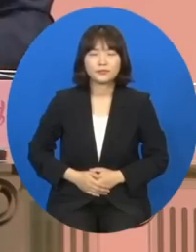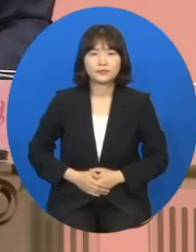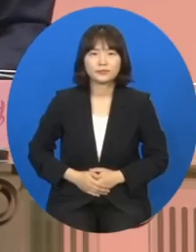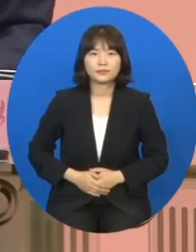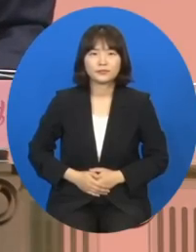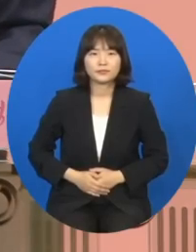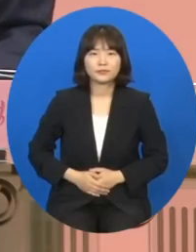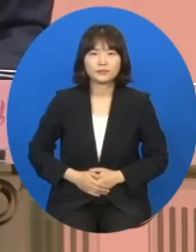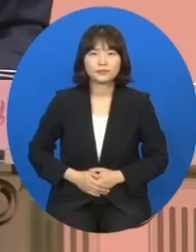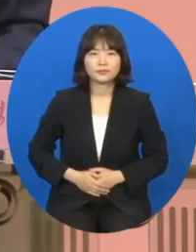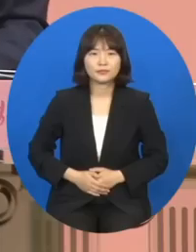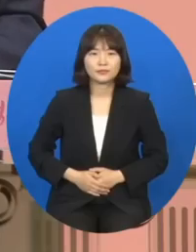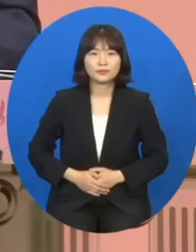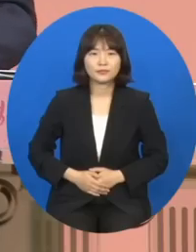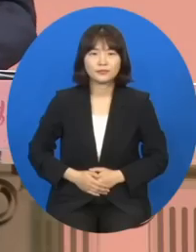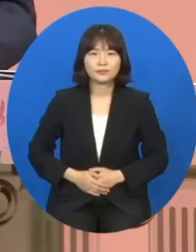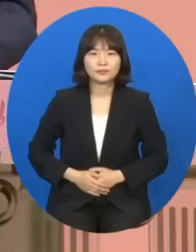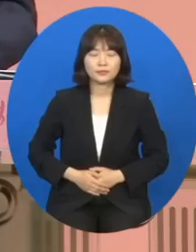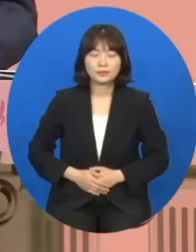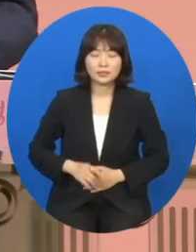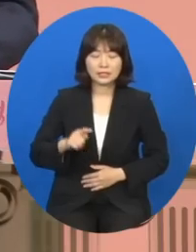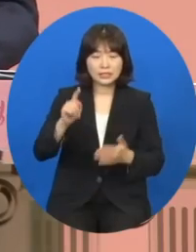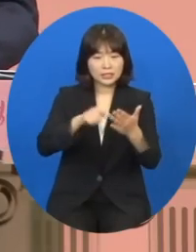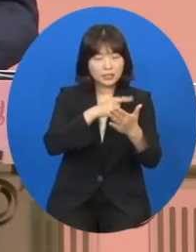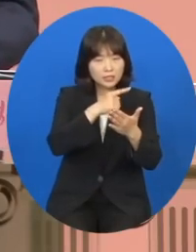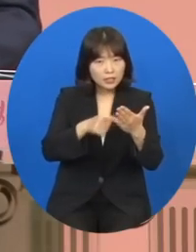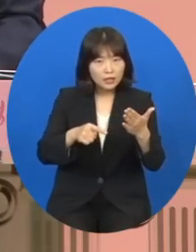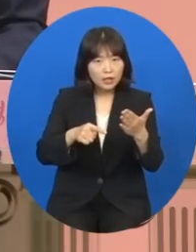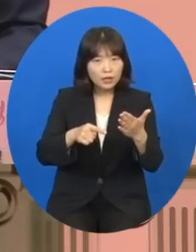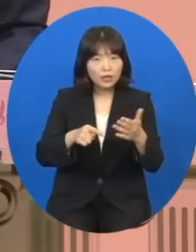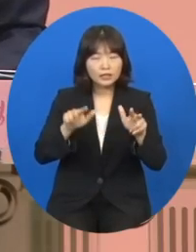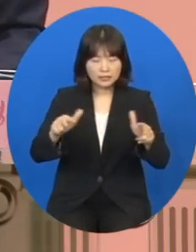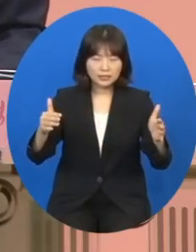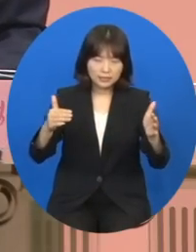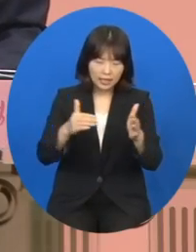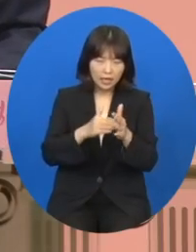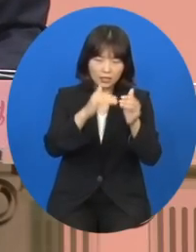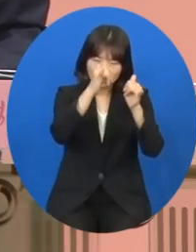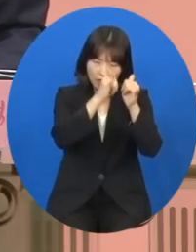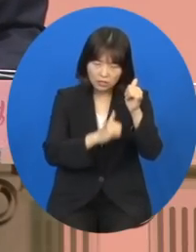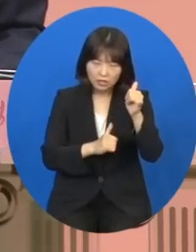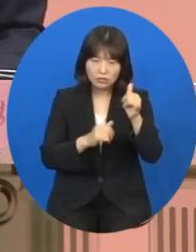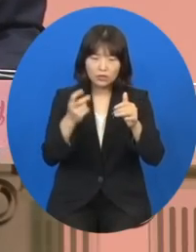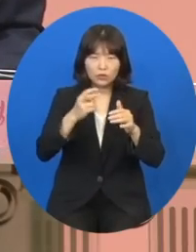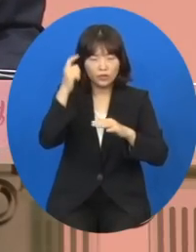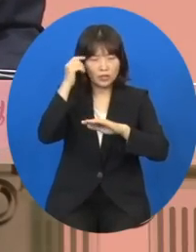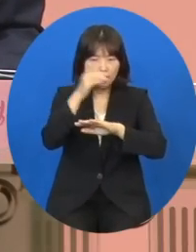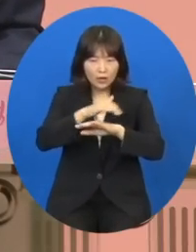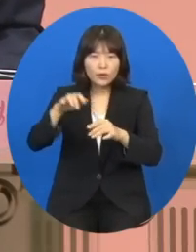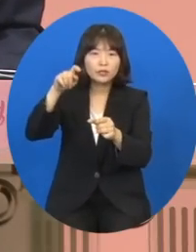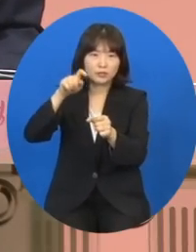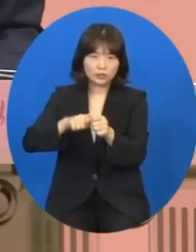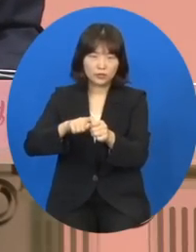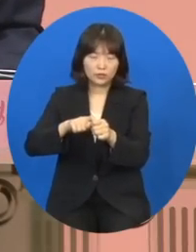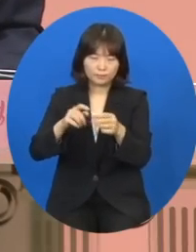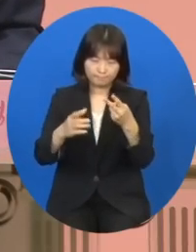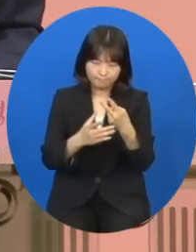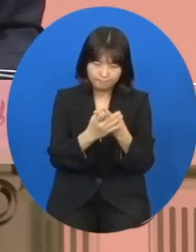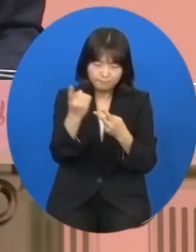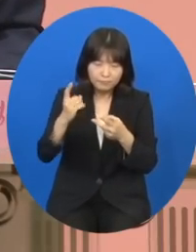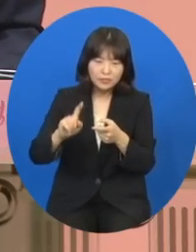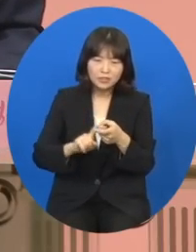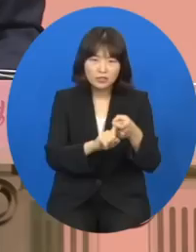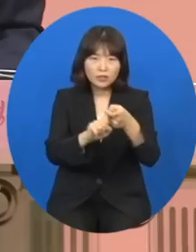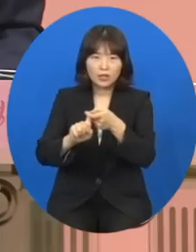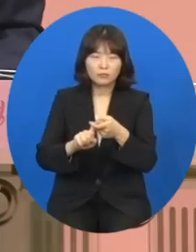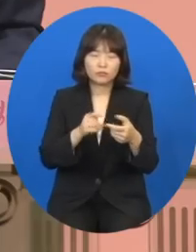with a 2 이러한 대회 들으니 때까지 역사적으로 그리고 전략적으로 하나될 수 있고 연합할